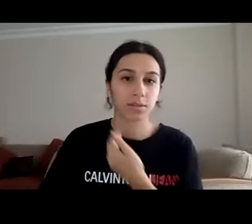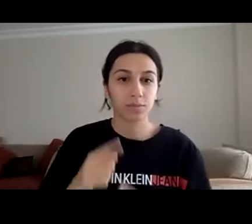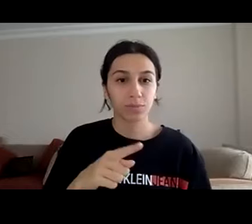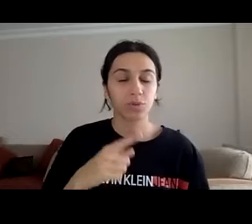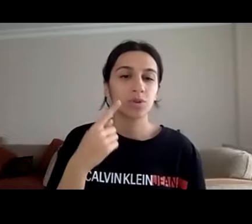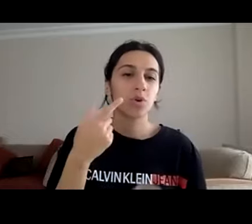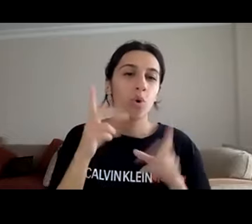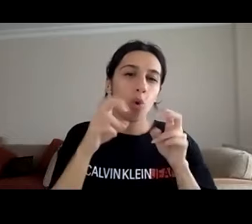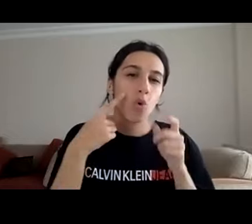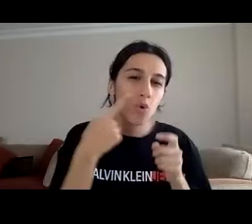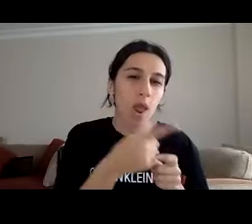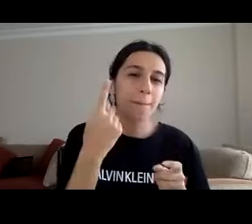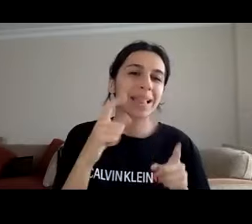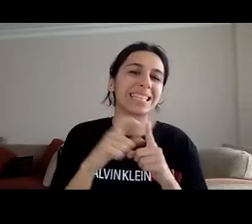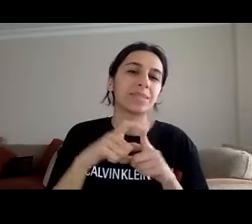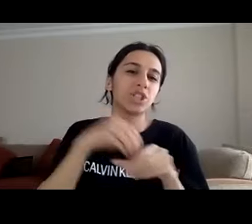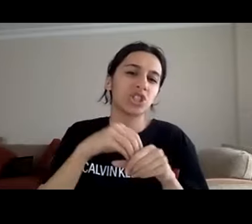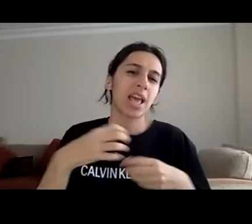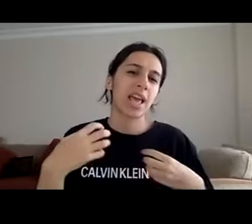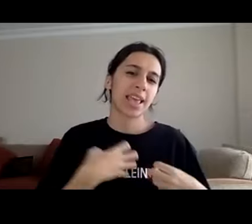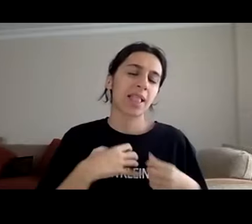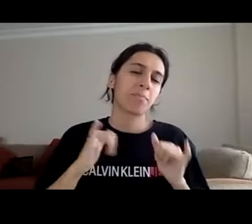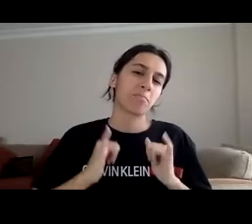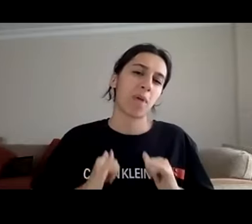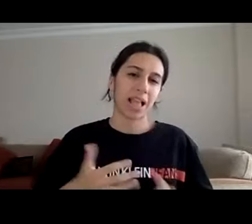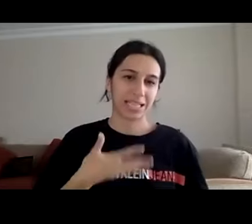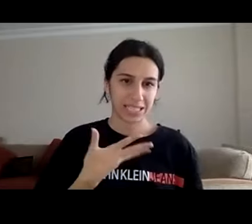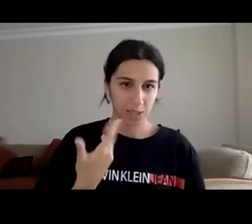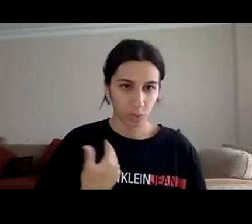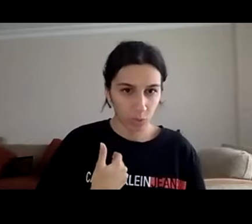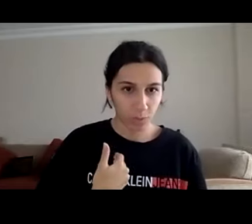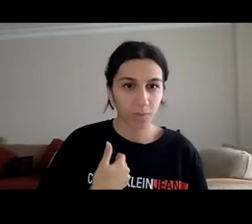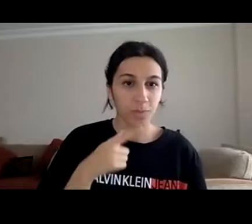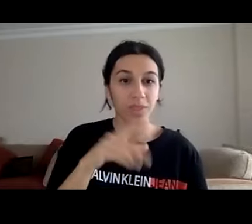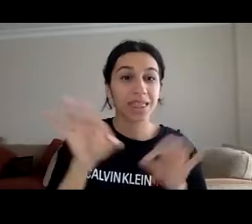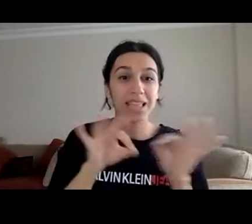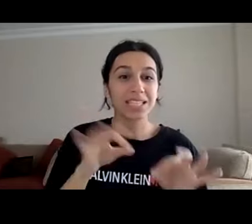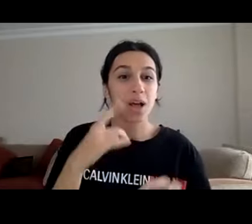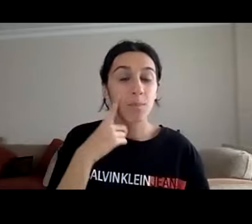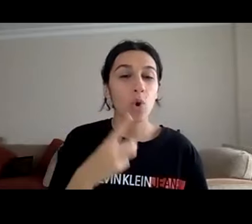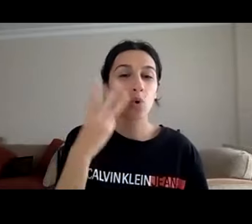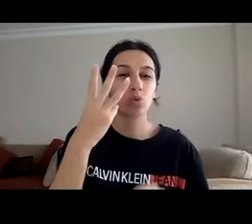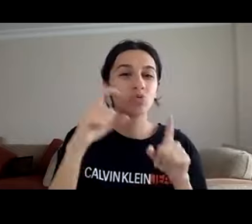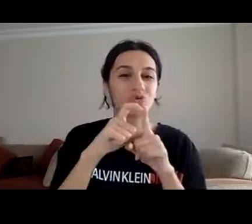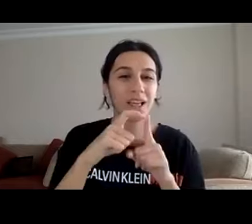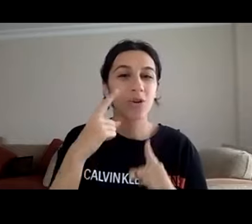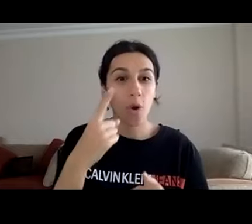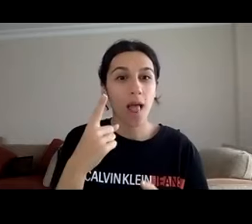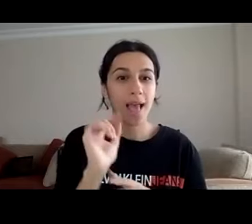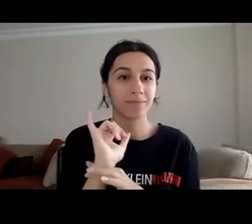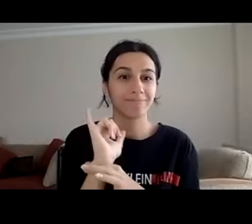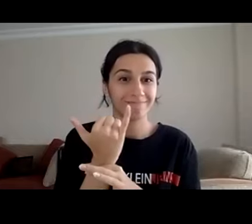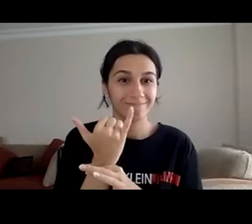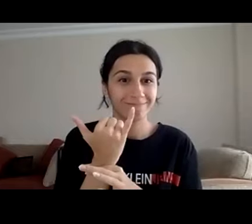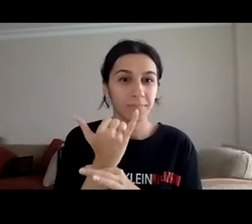bir disiplinin içinde kendimi çok daha rahat hissetmeye başladım. O tasarım formasyonu ama üç boyutlu düşünme becerisini